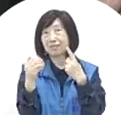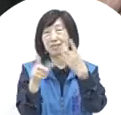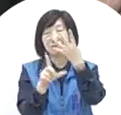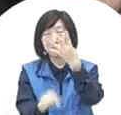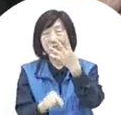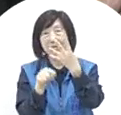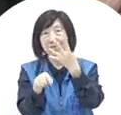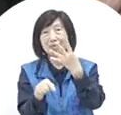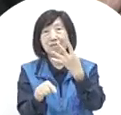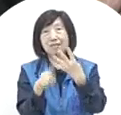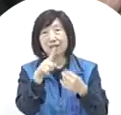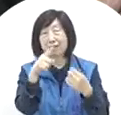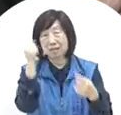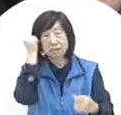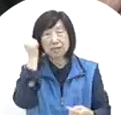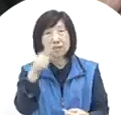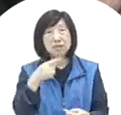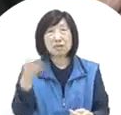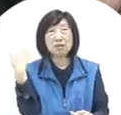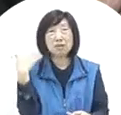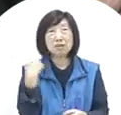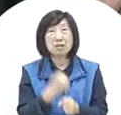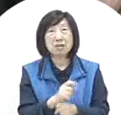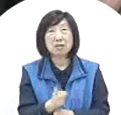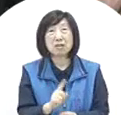1989年4月7号，您记得您在做什么吗？